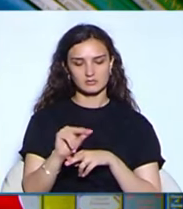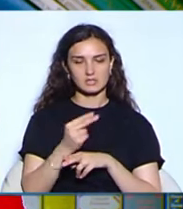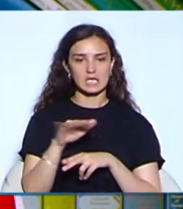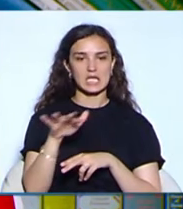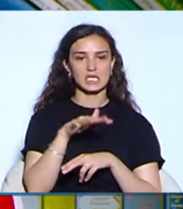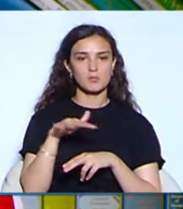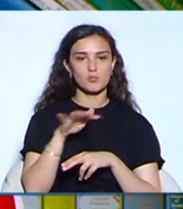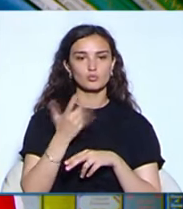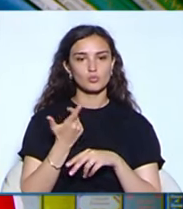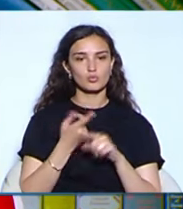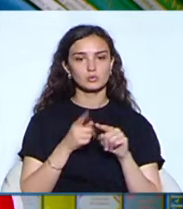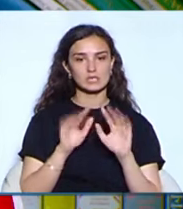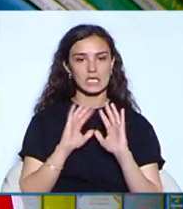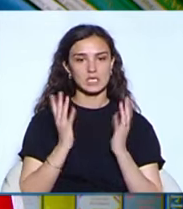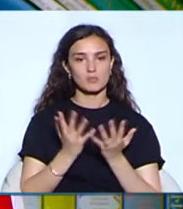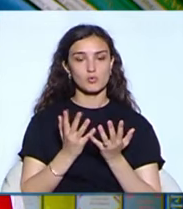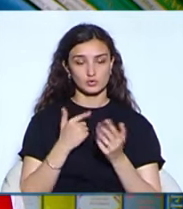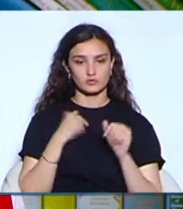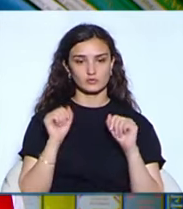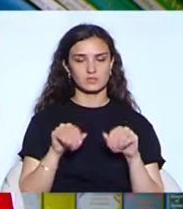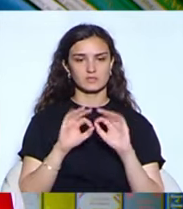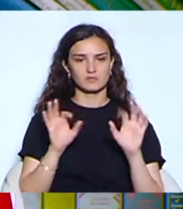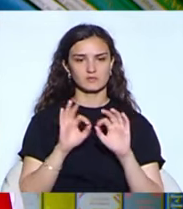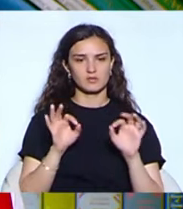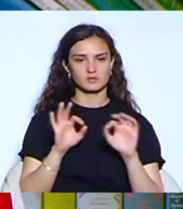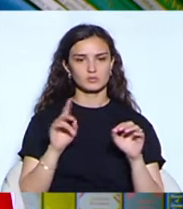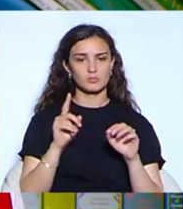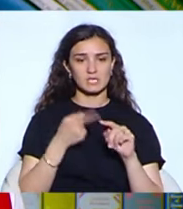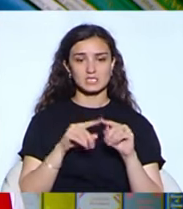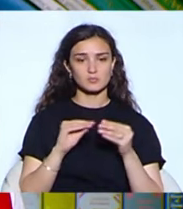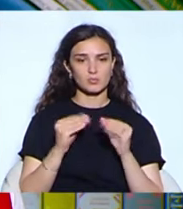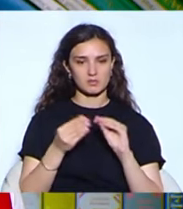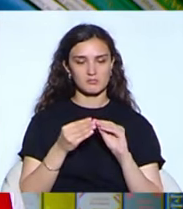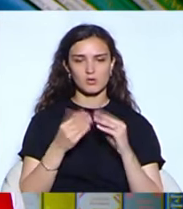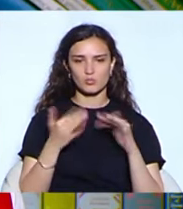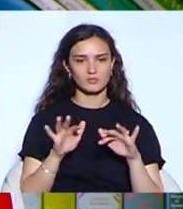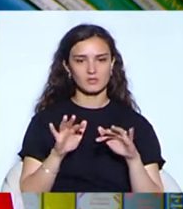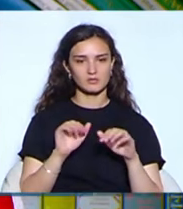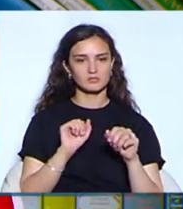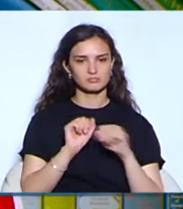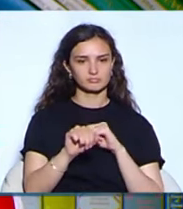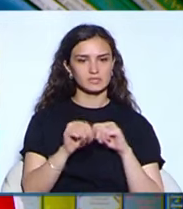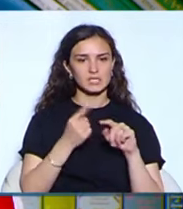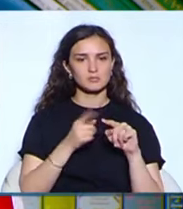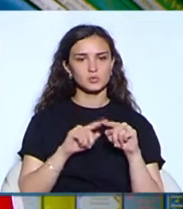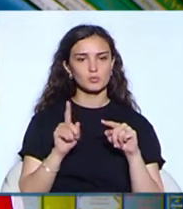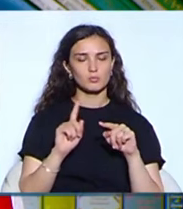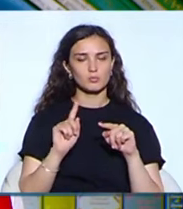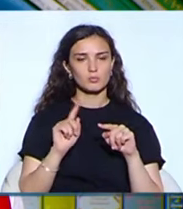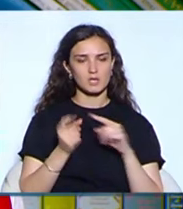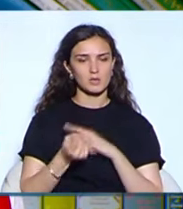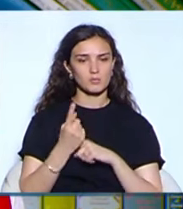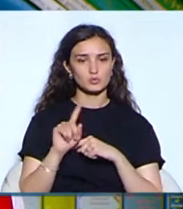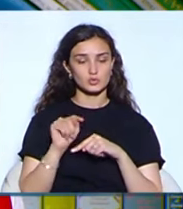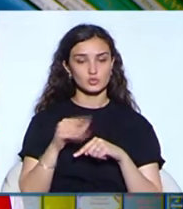გარემო. და ნამდვილად თამამად შეგვიძლია ვთქვათ, რომ დღესდღეობით ეს პრობლემა გადაიჭრა, იმიტომ რომ